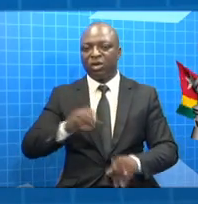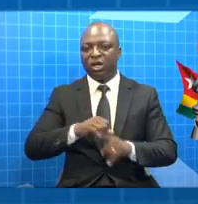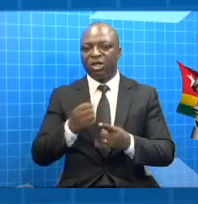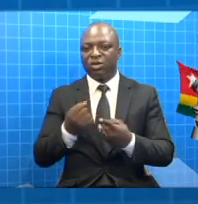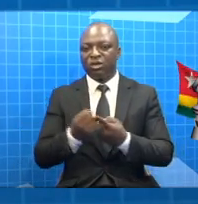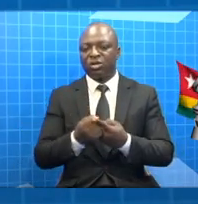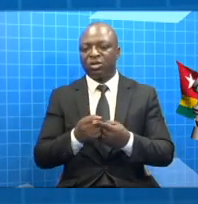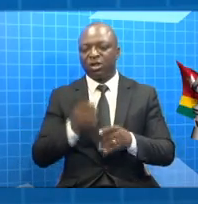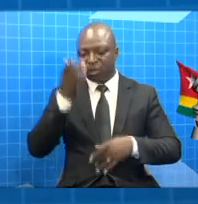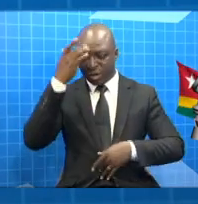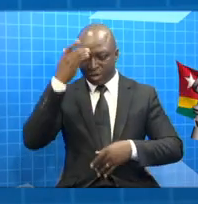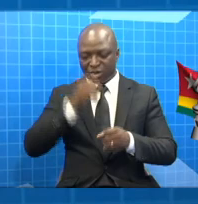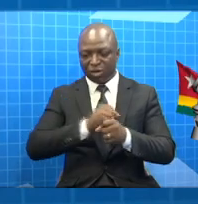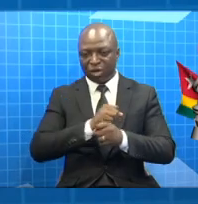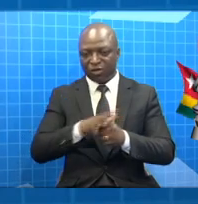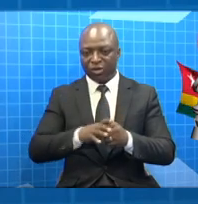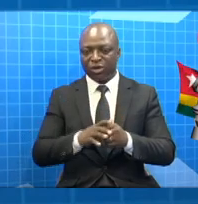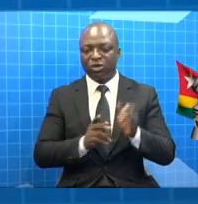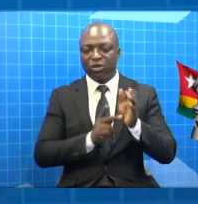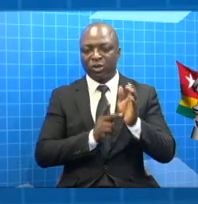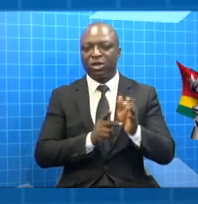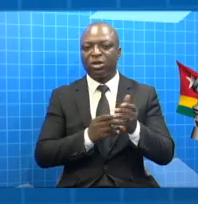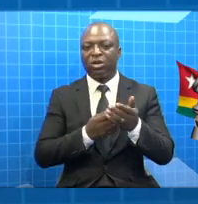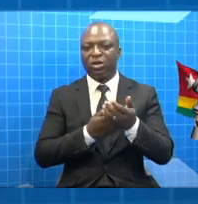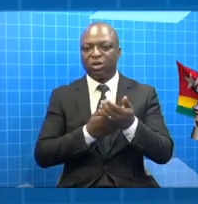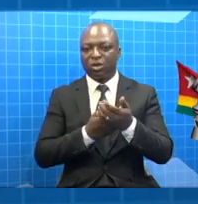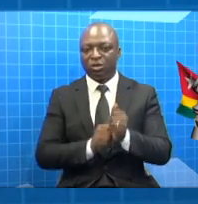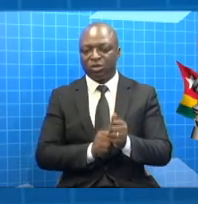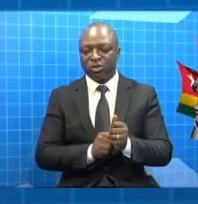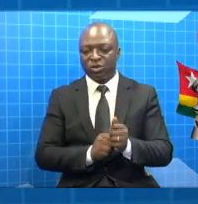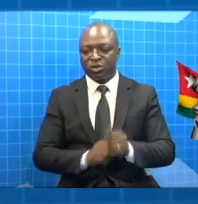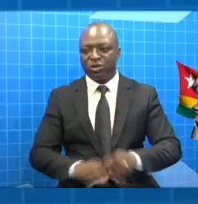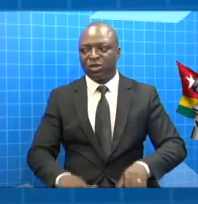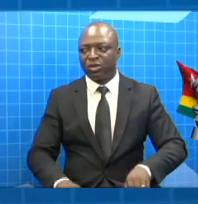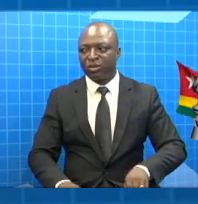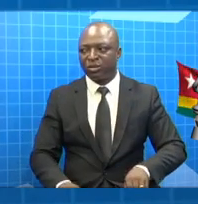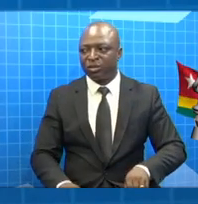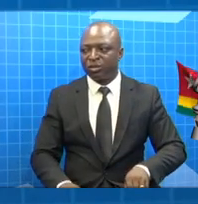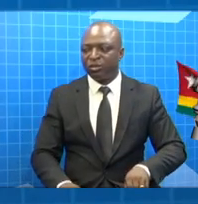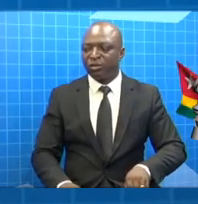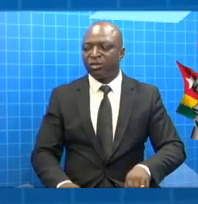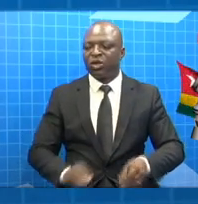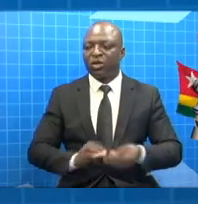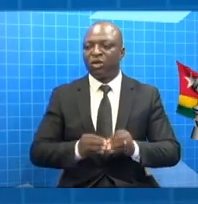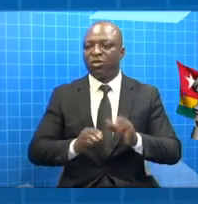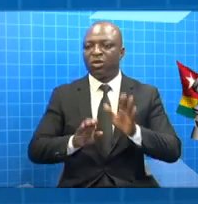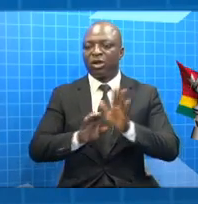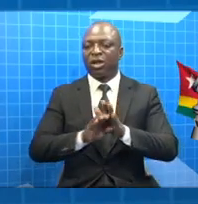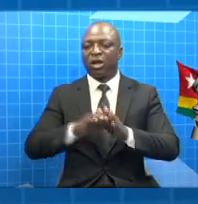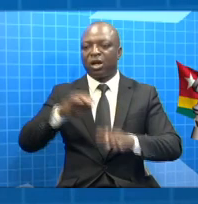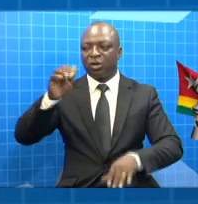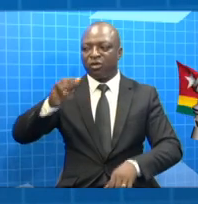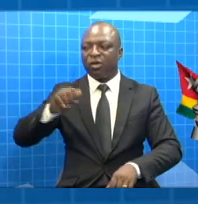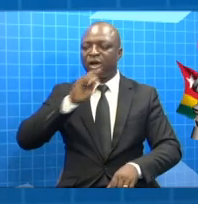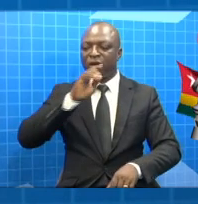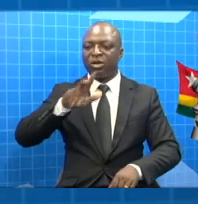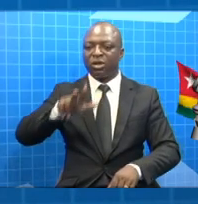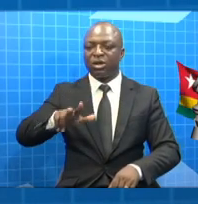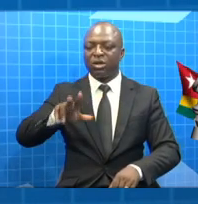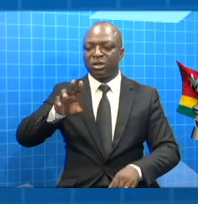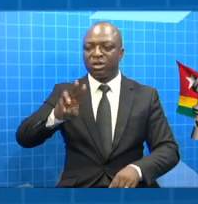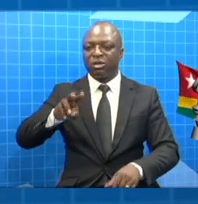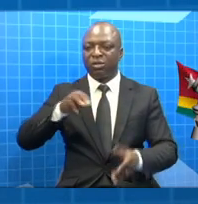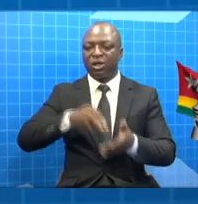situation de la pandémie au nouveau coronavirus au Togo se présente comme suit. Le nombre de cas confirmés est de